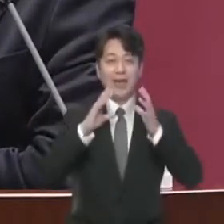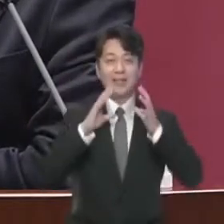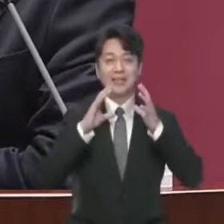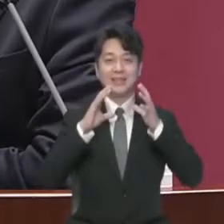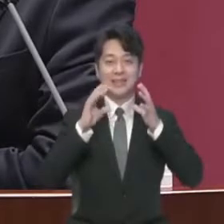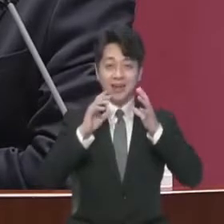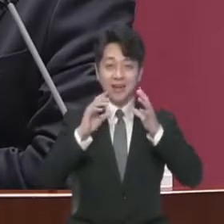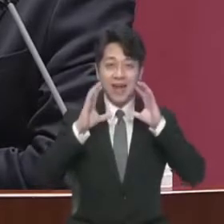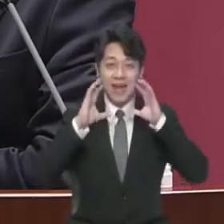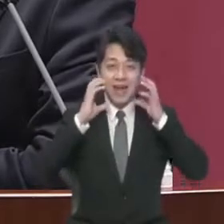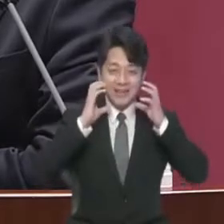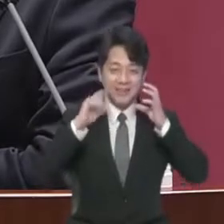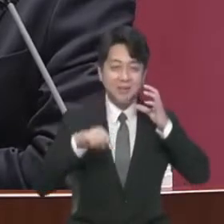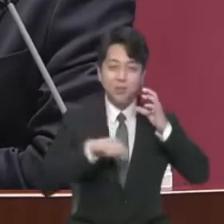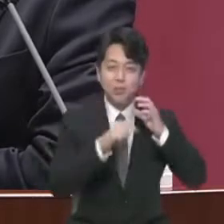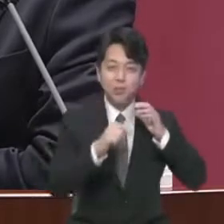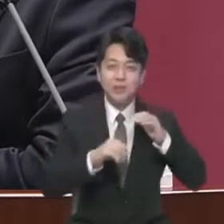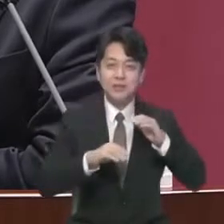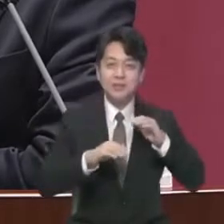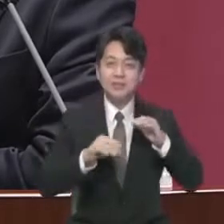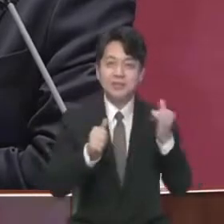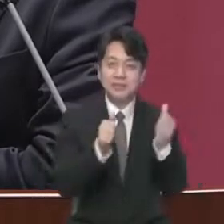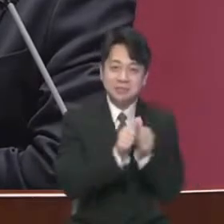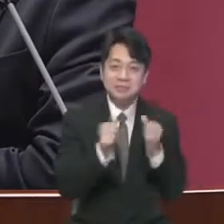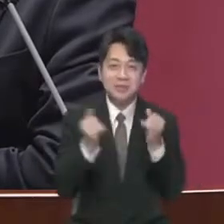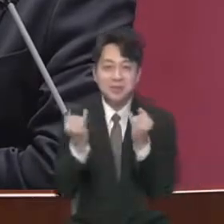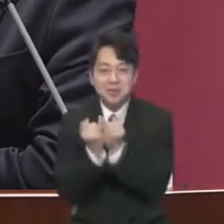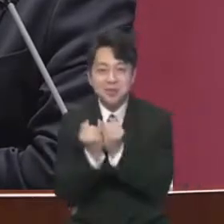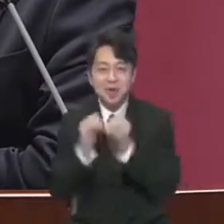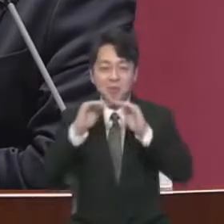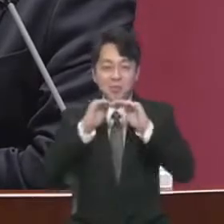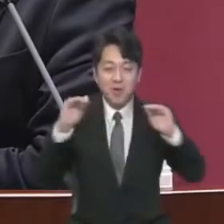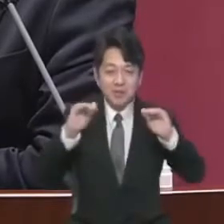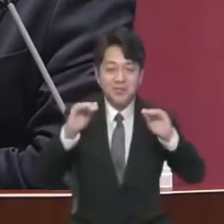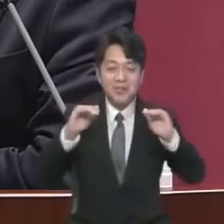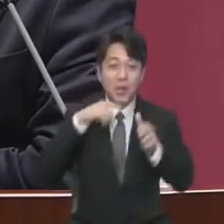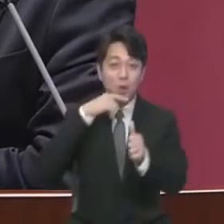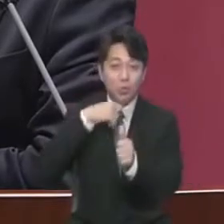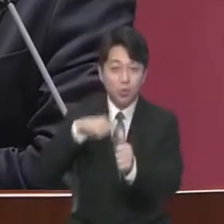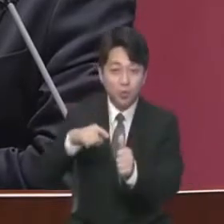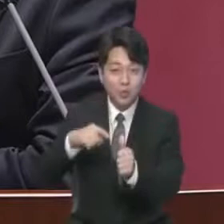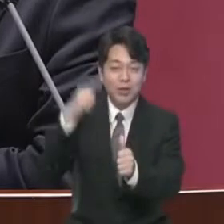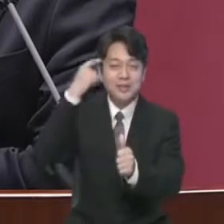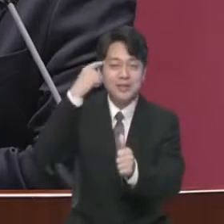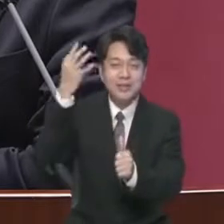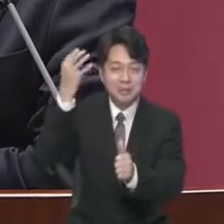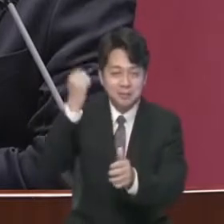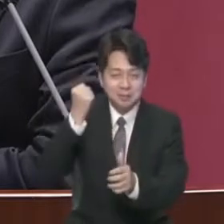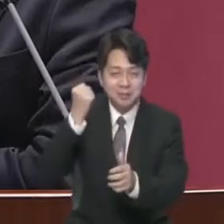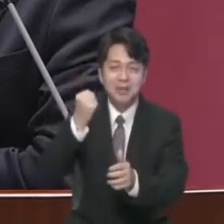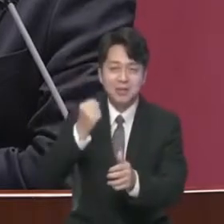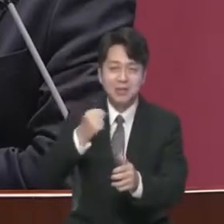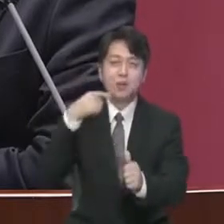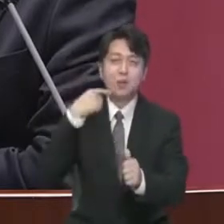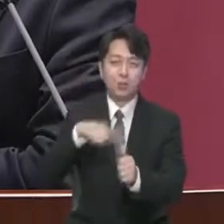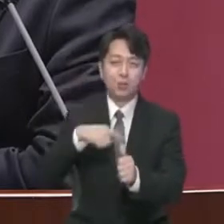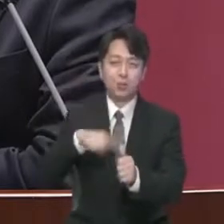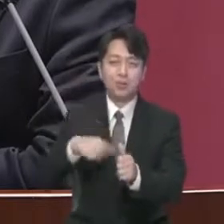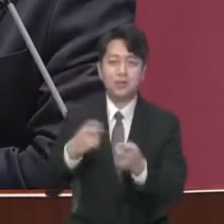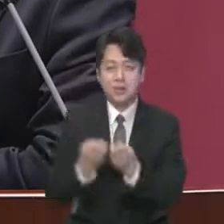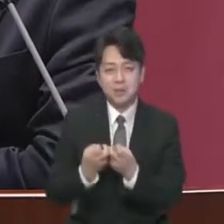양성평등적인 그런 인권의식 속에서 건강한 성교육을 또 받아나갈 수 있을 것인지 그것에